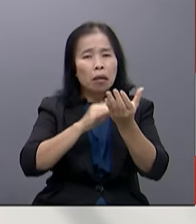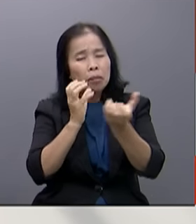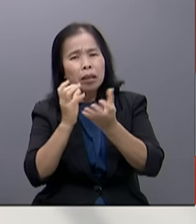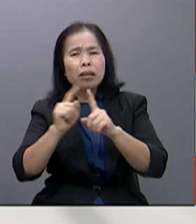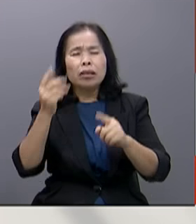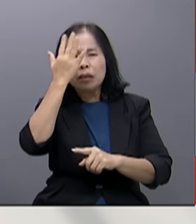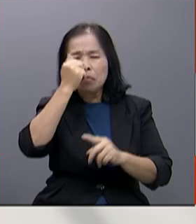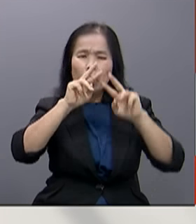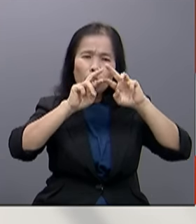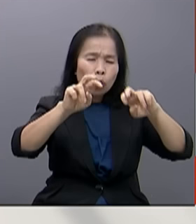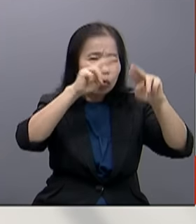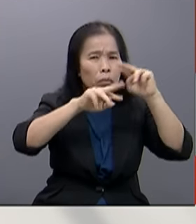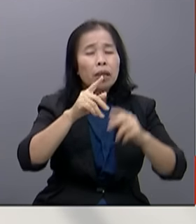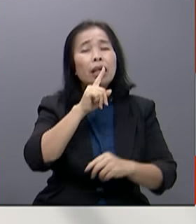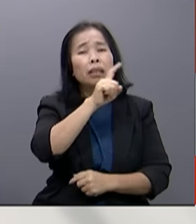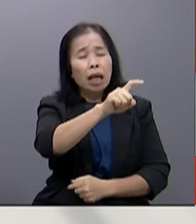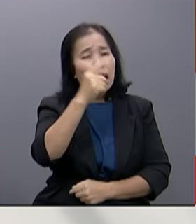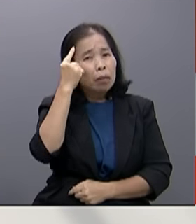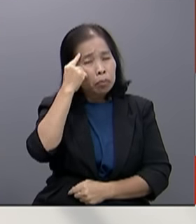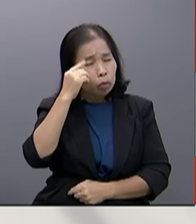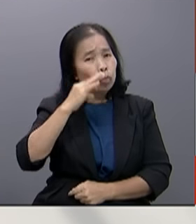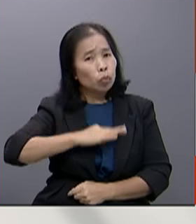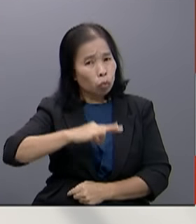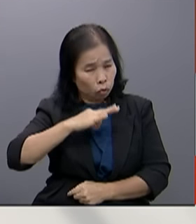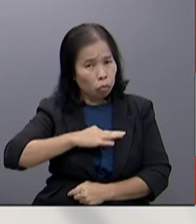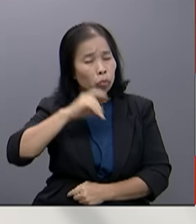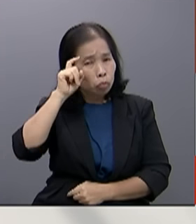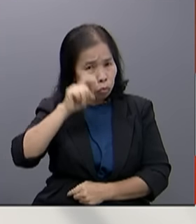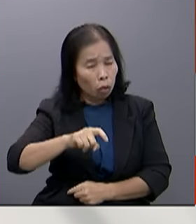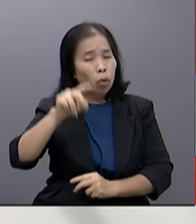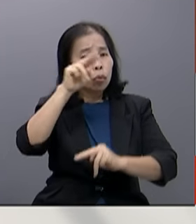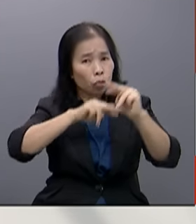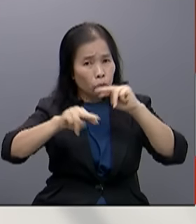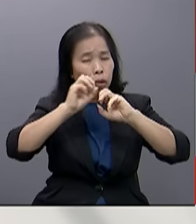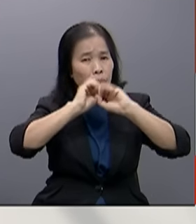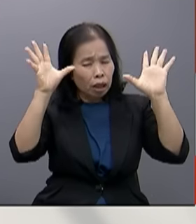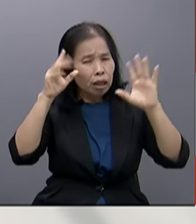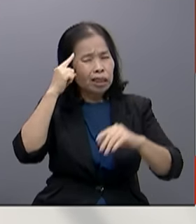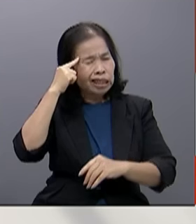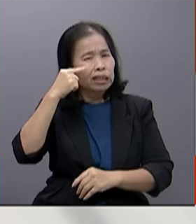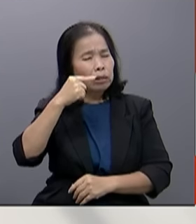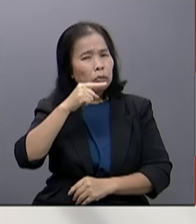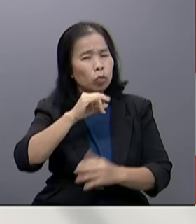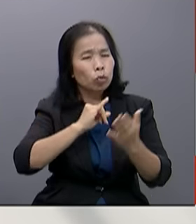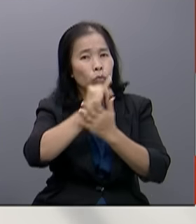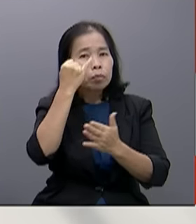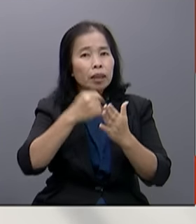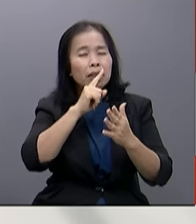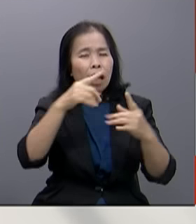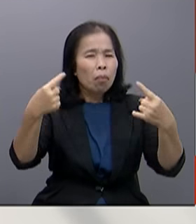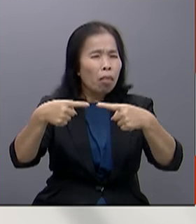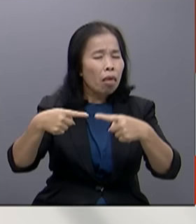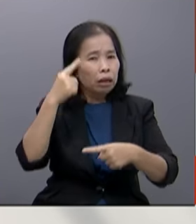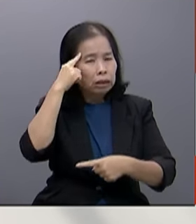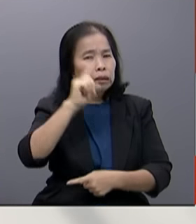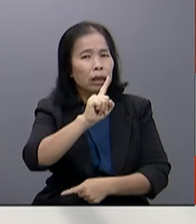ไหนในมุมมองของท่านจำเป็นหรือไม่ที่ผลการตรวจสอบในเรื่องนี้มันจะต้องกระจ่างชัดขึ้นมากับการตรวจสอบความขัดแย้งนะคะ